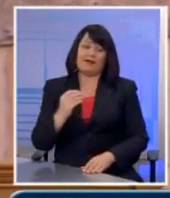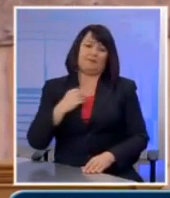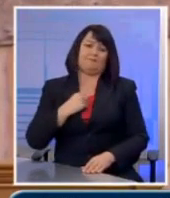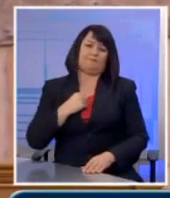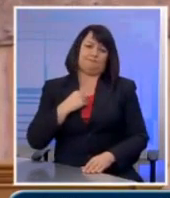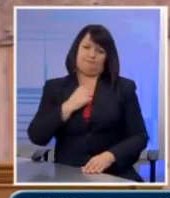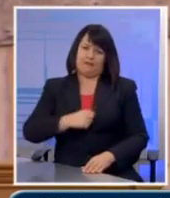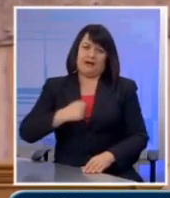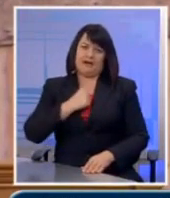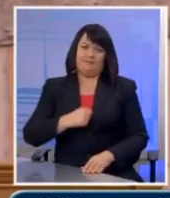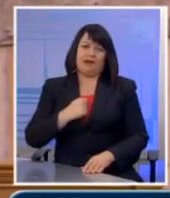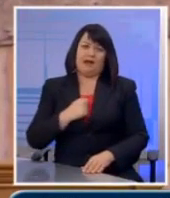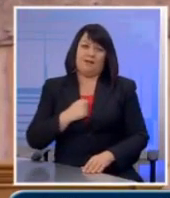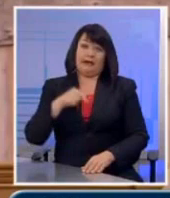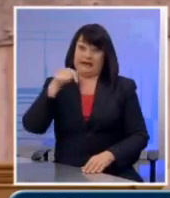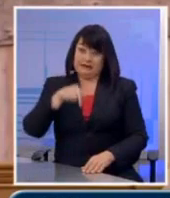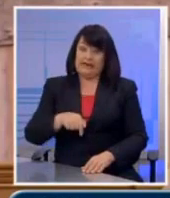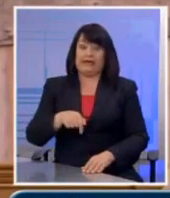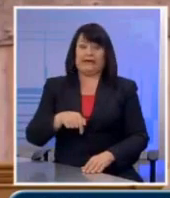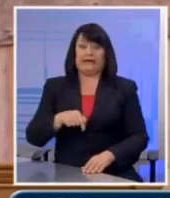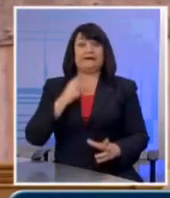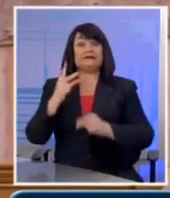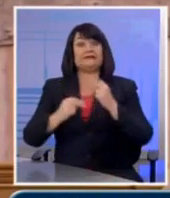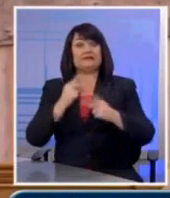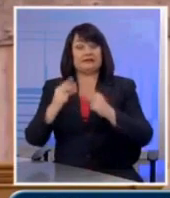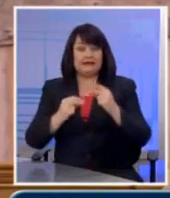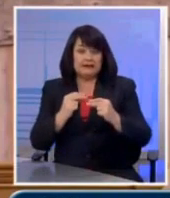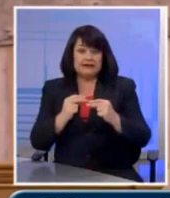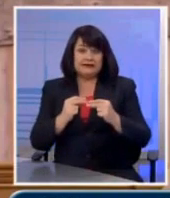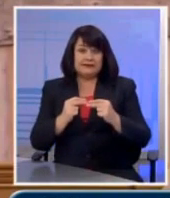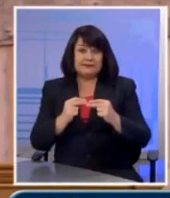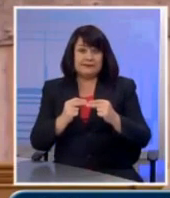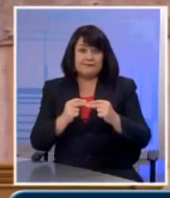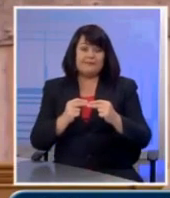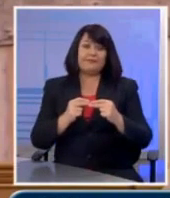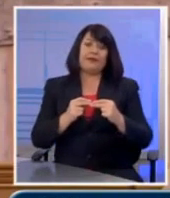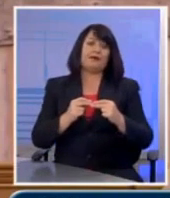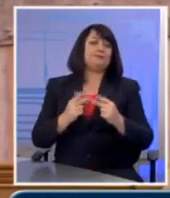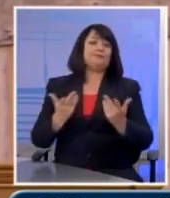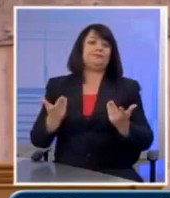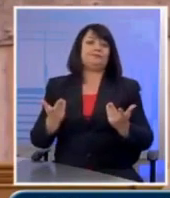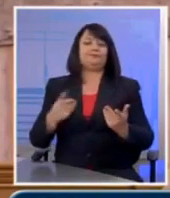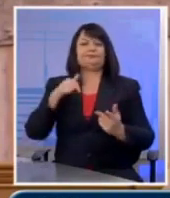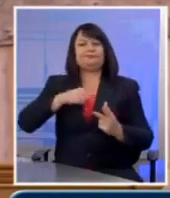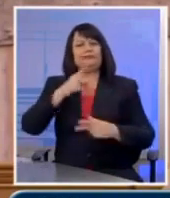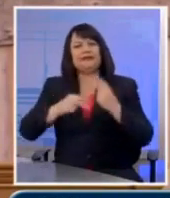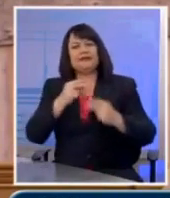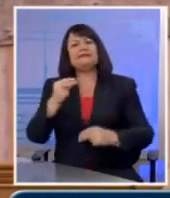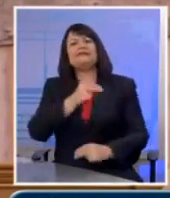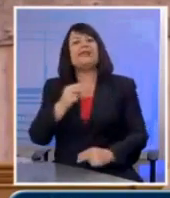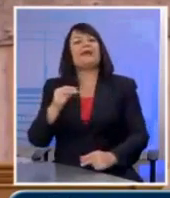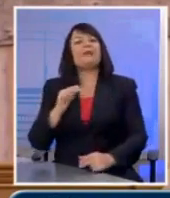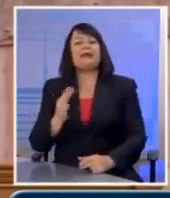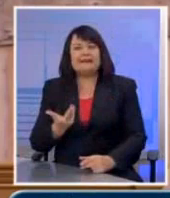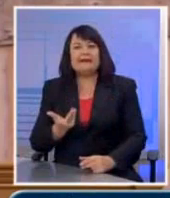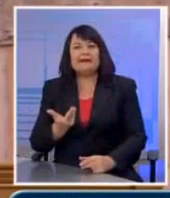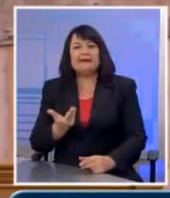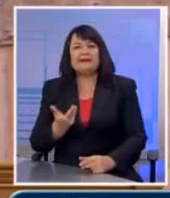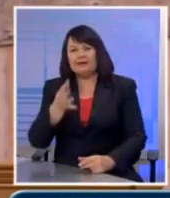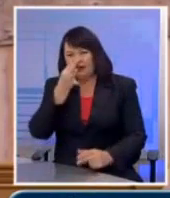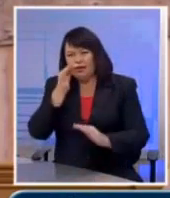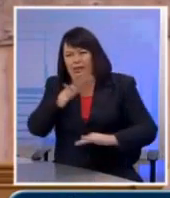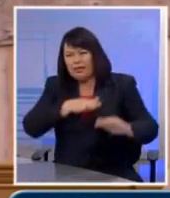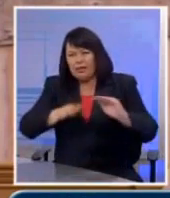λυπηρό σε μια τέτοια συζήτηση, σε μια συζήτηση όπου το θέμα είναι η